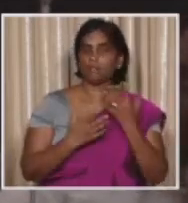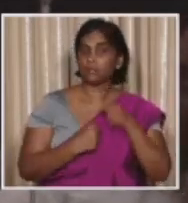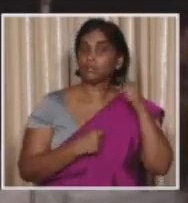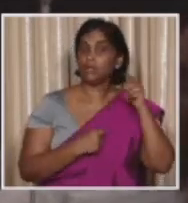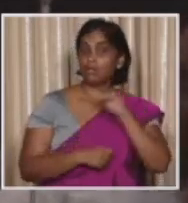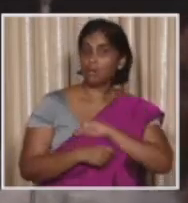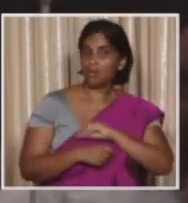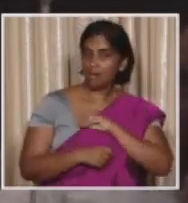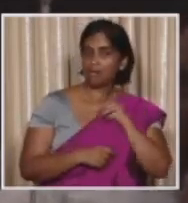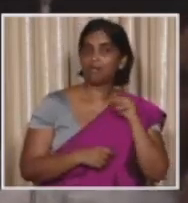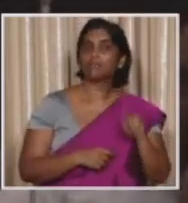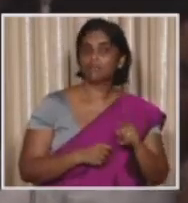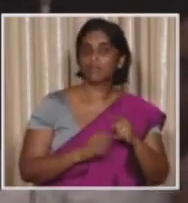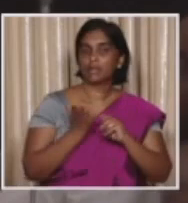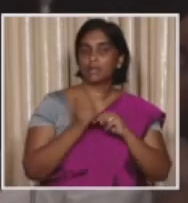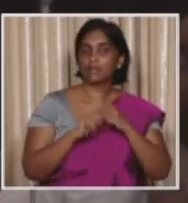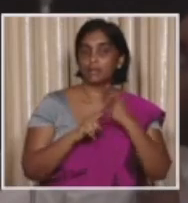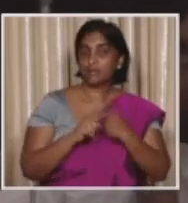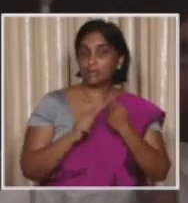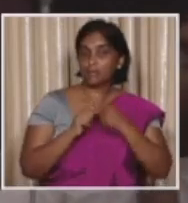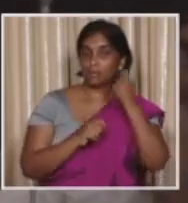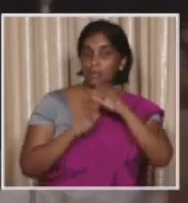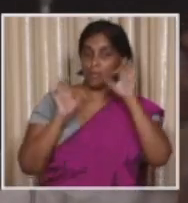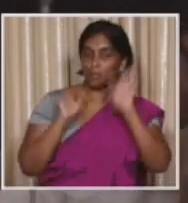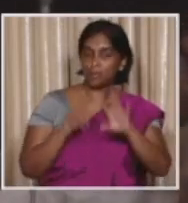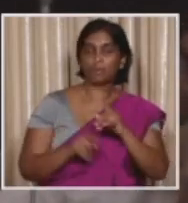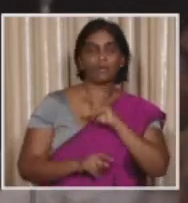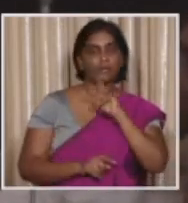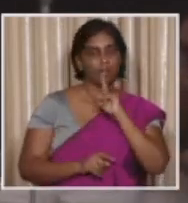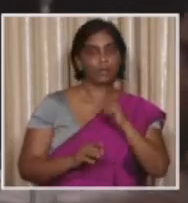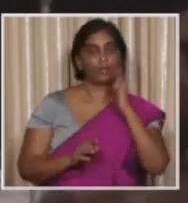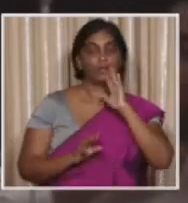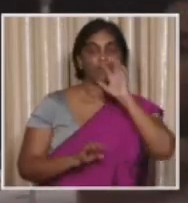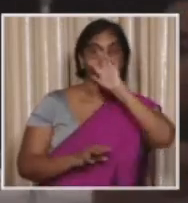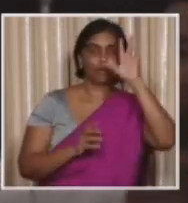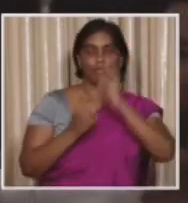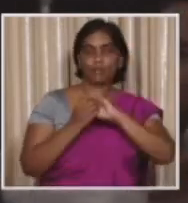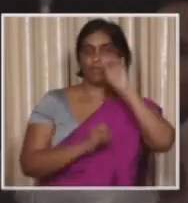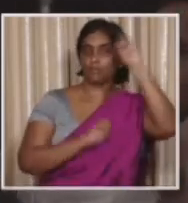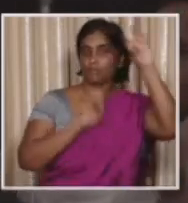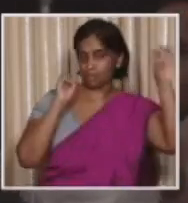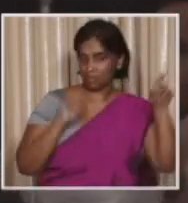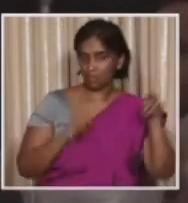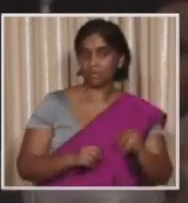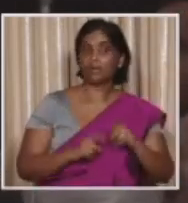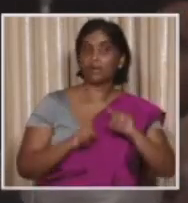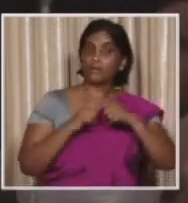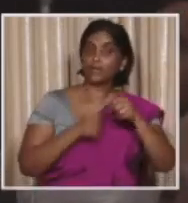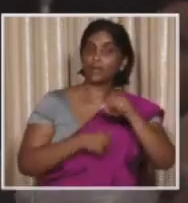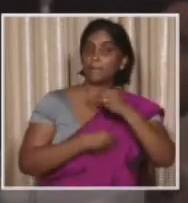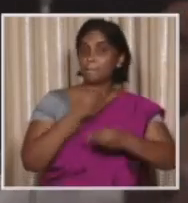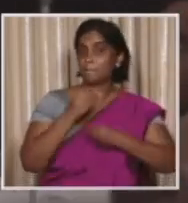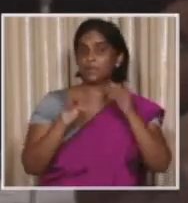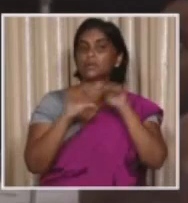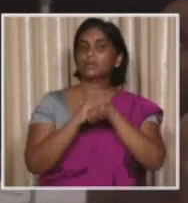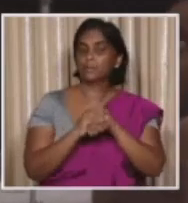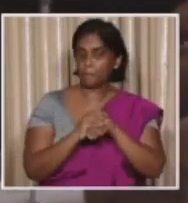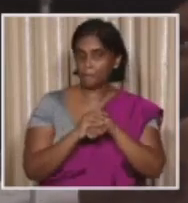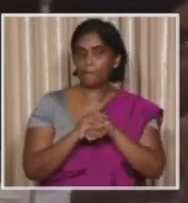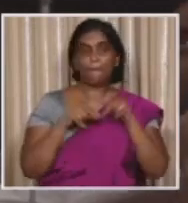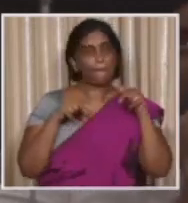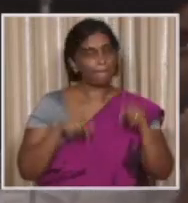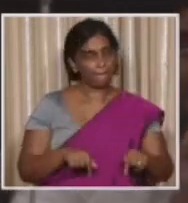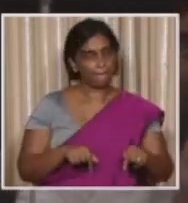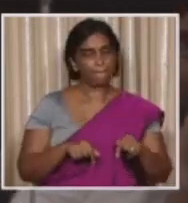ඔවුන්ගේ ලාභය බදු ගෙවන්නේ නැතුව හංගවල විදේශ රටවල තැන්පත් කරා. වෙනත් ආයෝජන කරා. දැන්